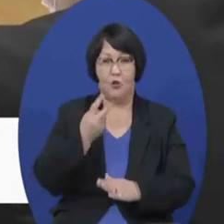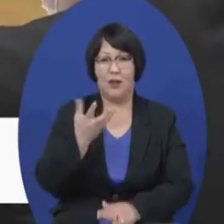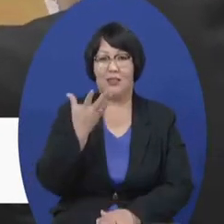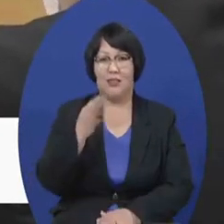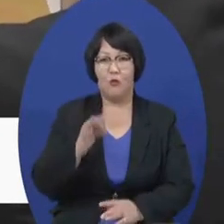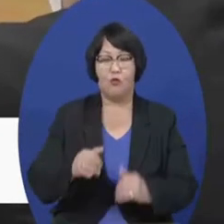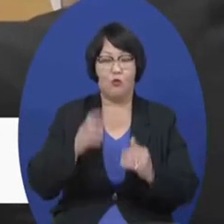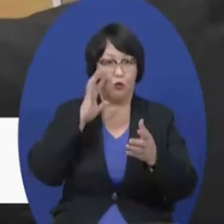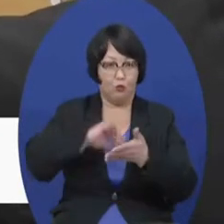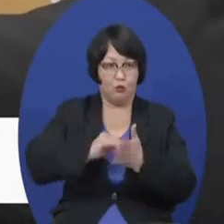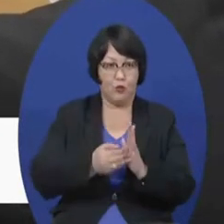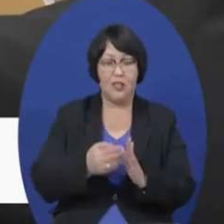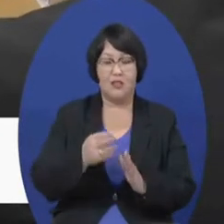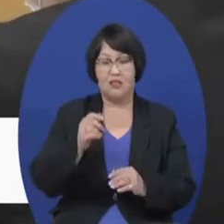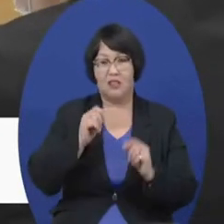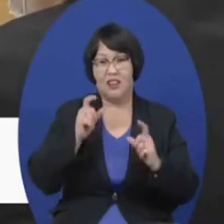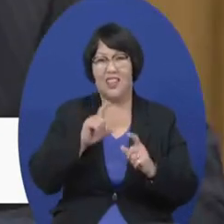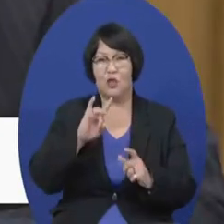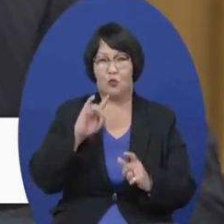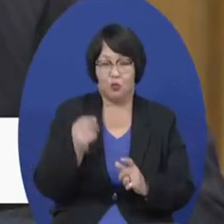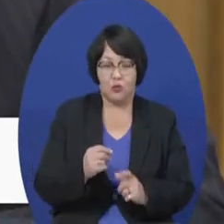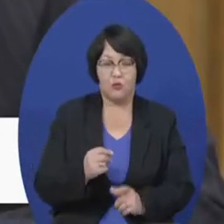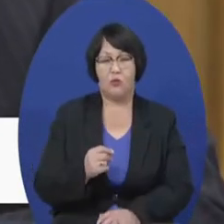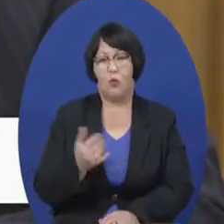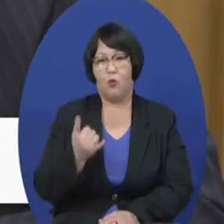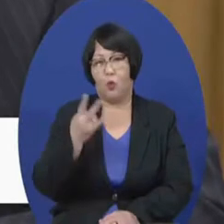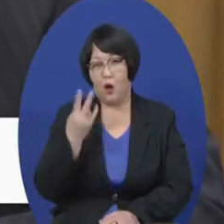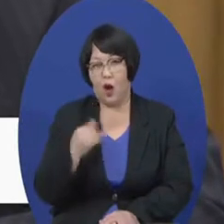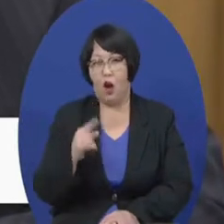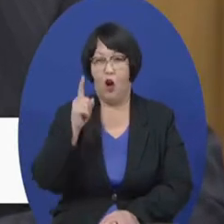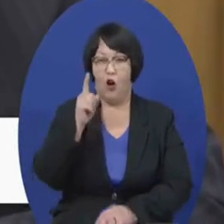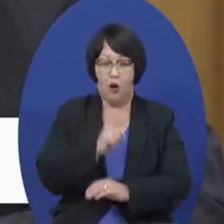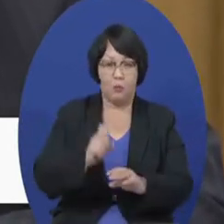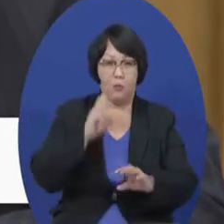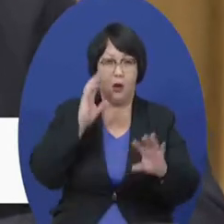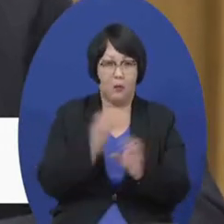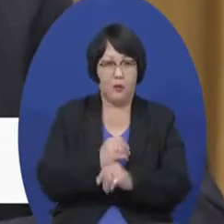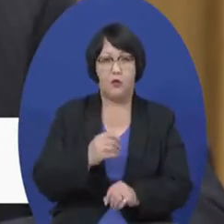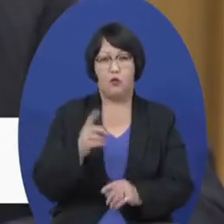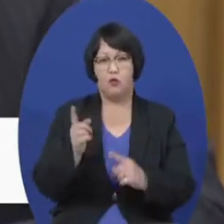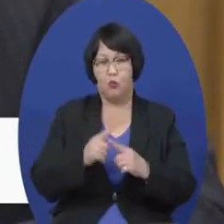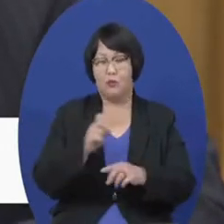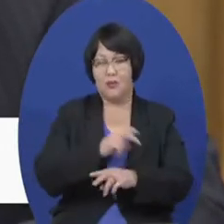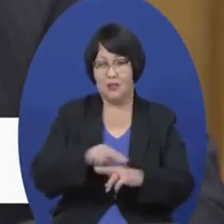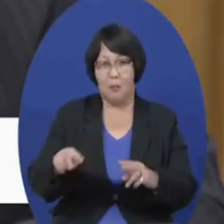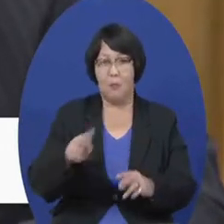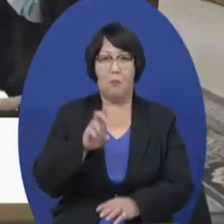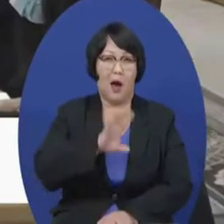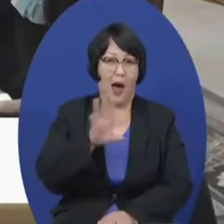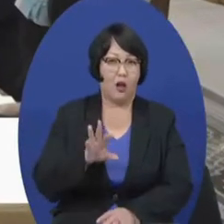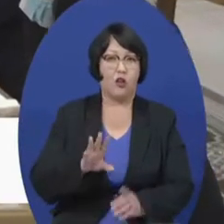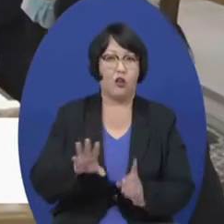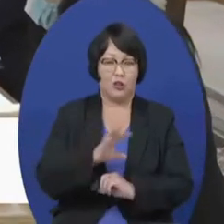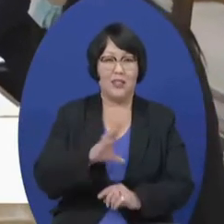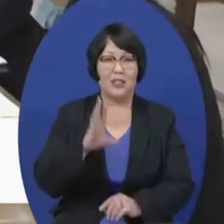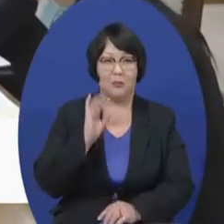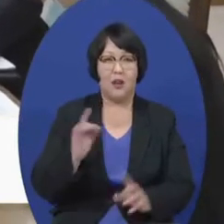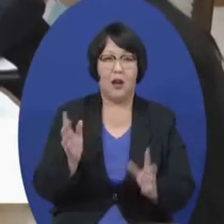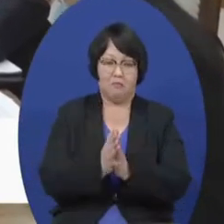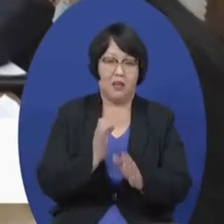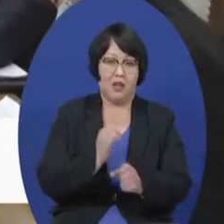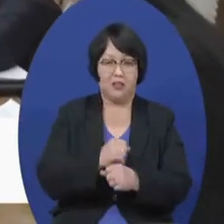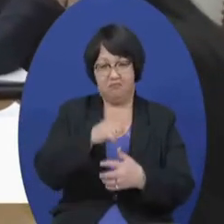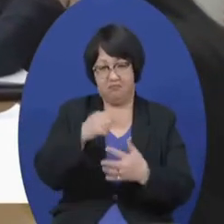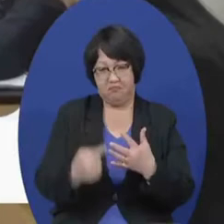сэргээгдэх эрчим хүч, барилга, хот байгуулалт, уул уурхай, төмөр зам, байгаль орчны салбарт хамтран ажиллах өргөн боломж байгааг элчин сайд Филипп